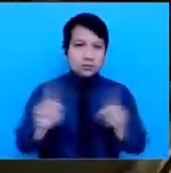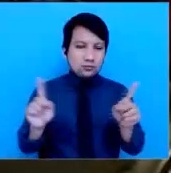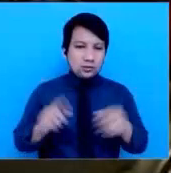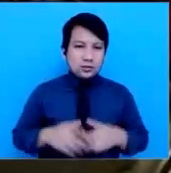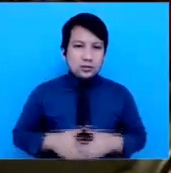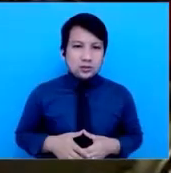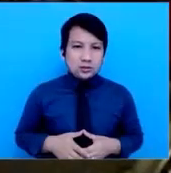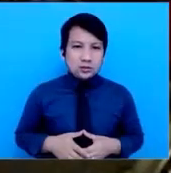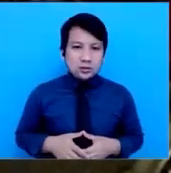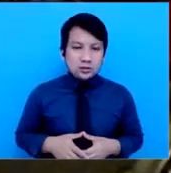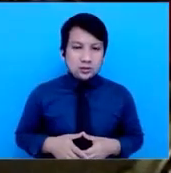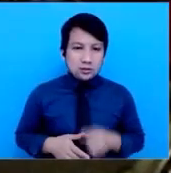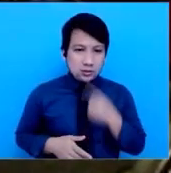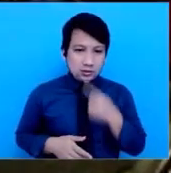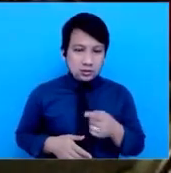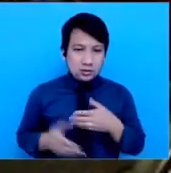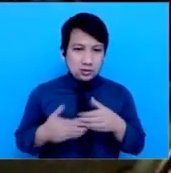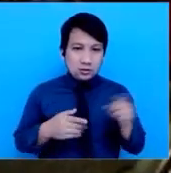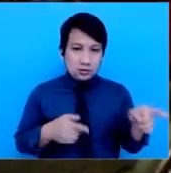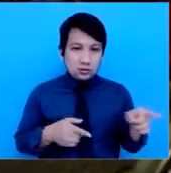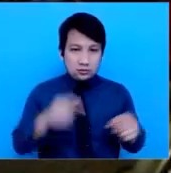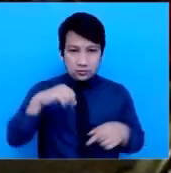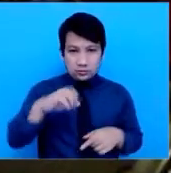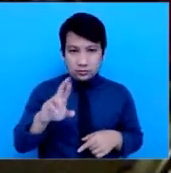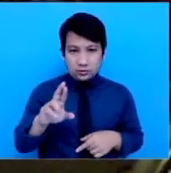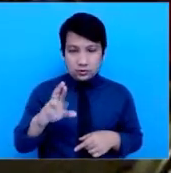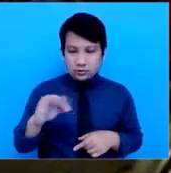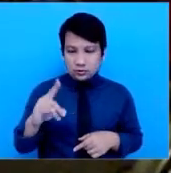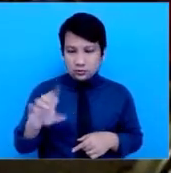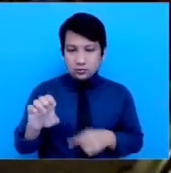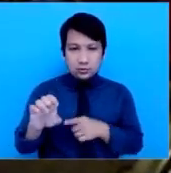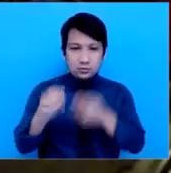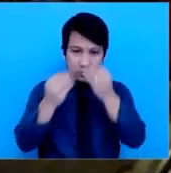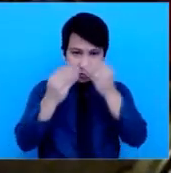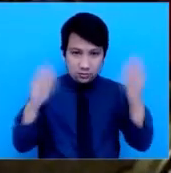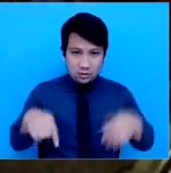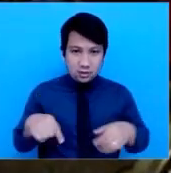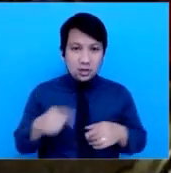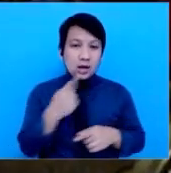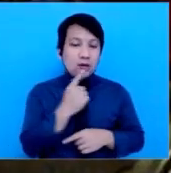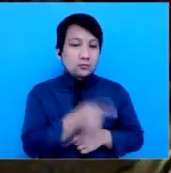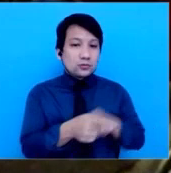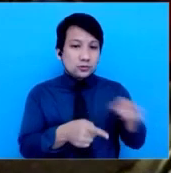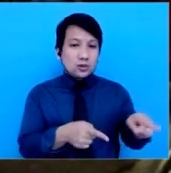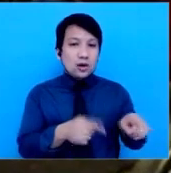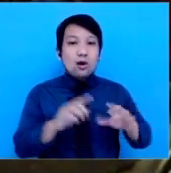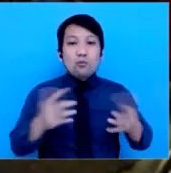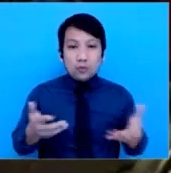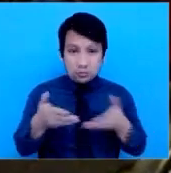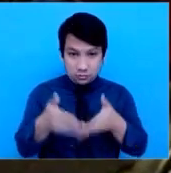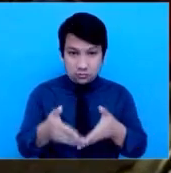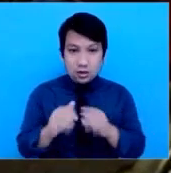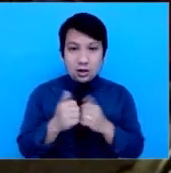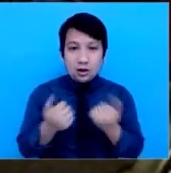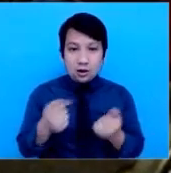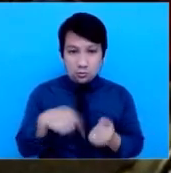silang i-print muna yung mga QR codes nila kasi yung mga enforcers naman na nagpapatupad, walang paraan upang ma-determine